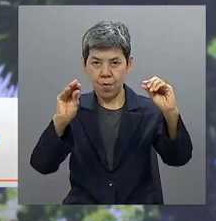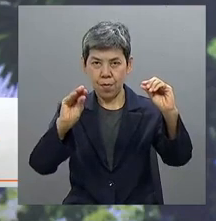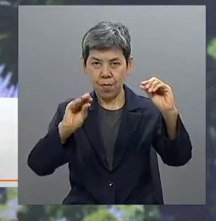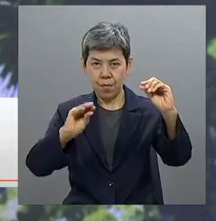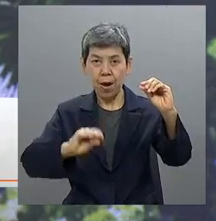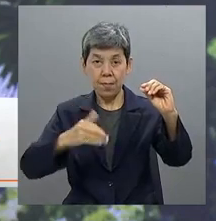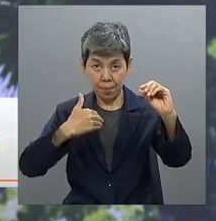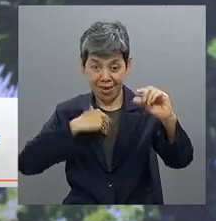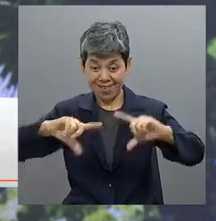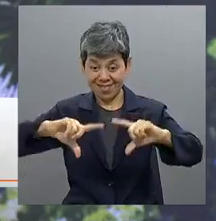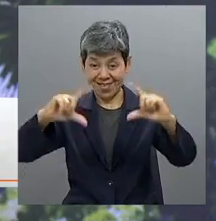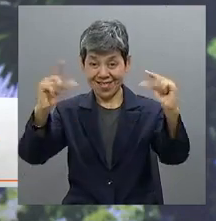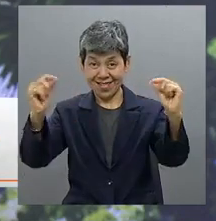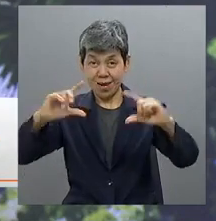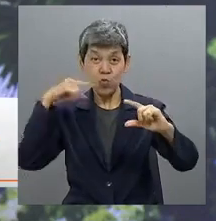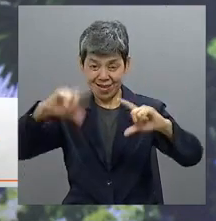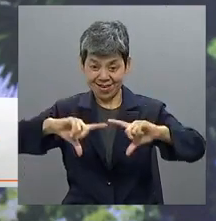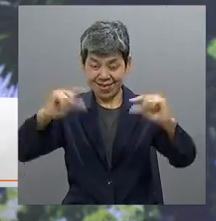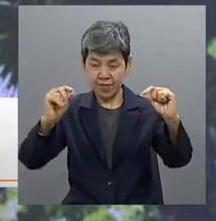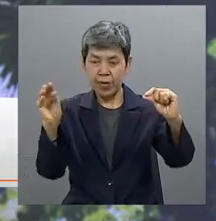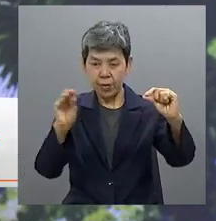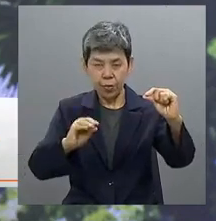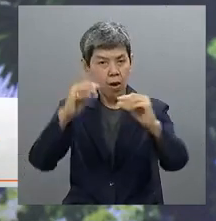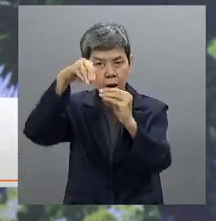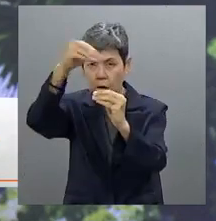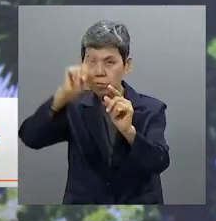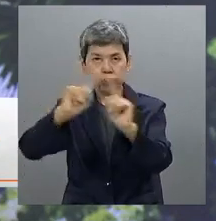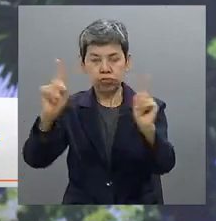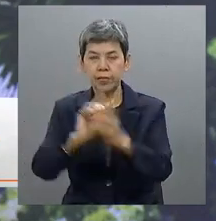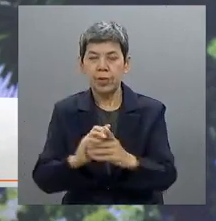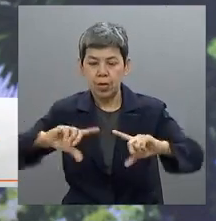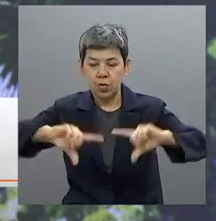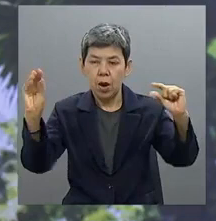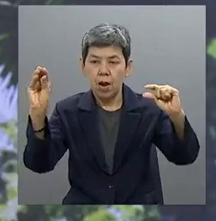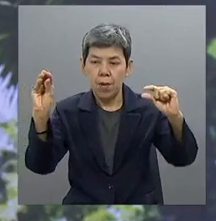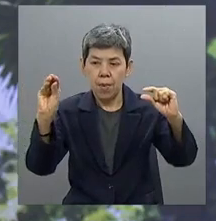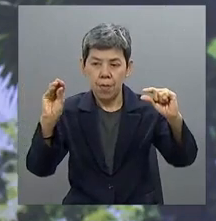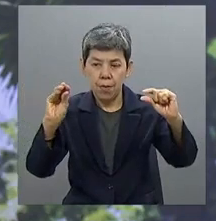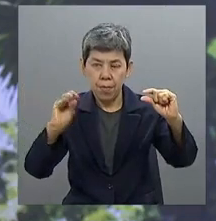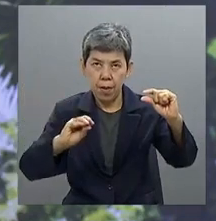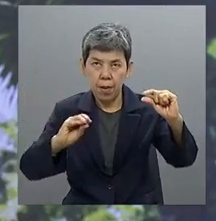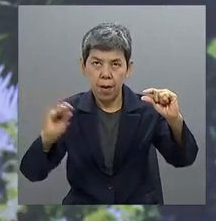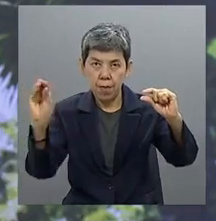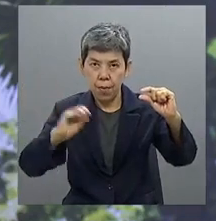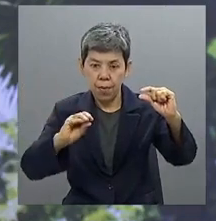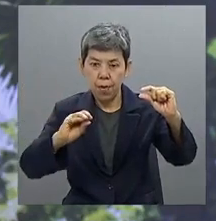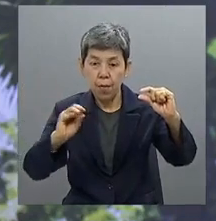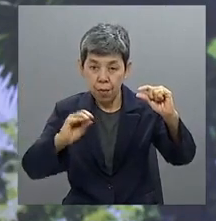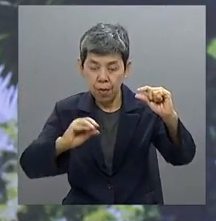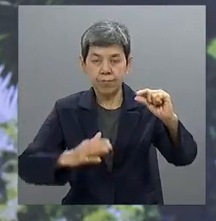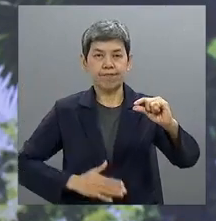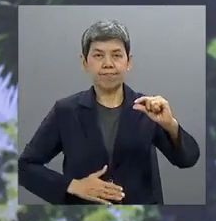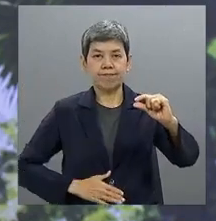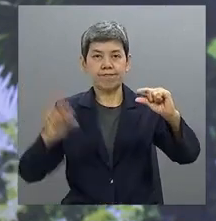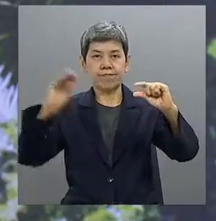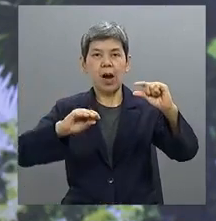วมดลูกกับลำไส้เนี่ยเขาก็แยกกันแต่ว่าตัวท่อน้ำไข่เนี่ยมันจะมีปลายเปิดอยู่ข้างหนึ่งที่ออกไปสู่ช่องท้องของเราได้ฉะนั้นที่เราบอก